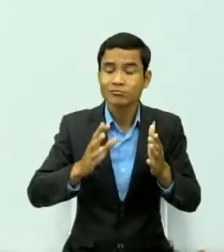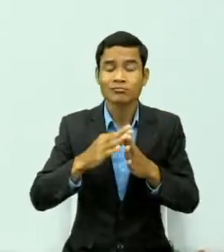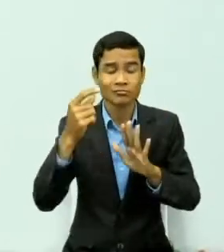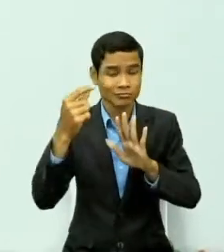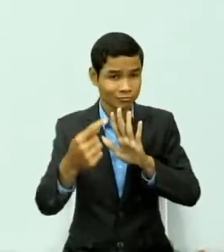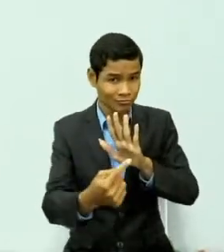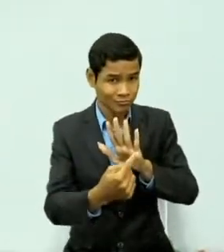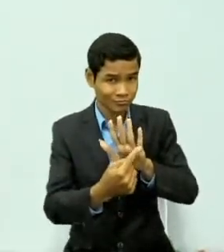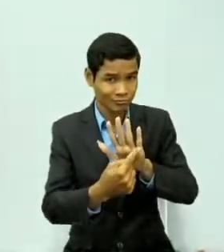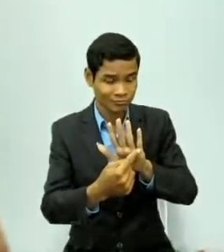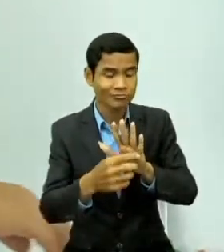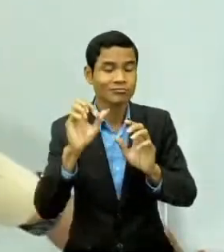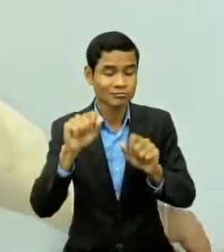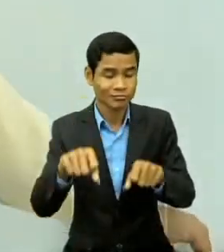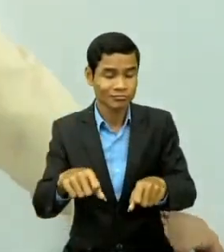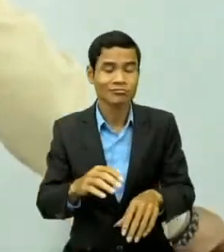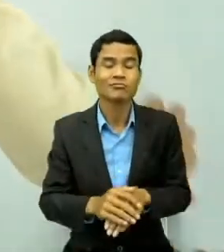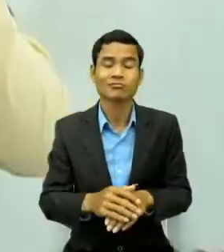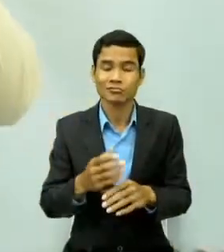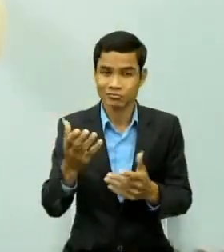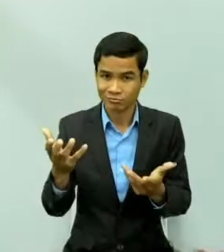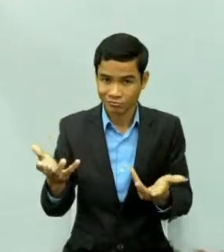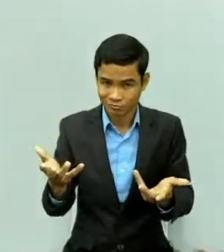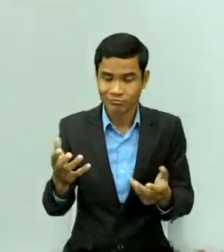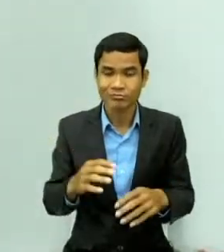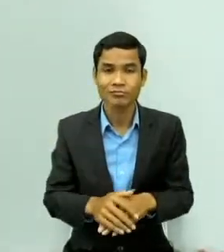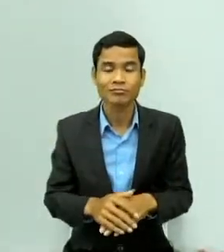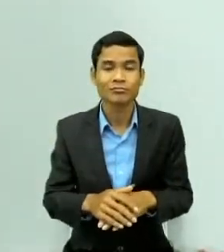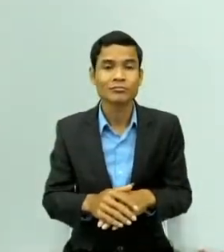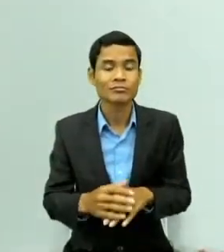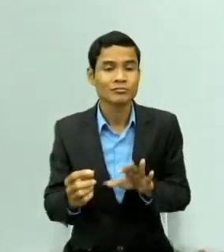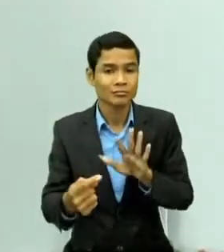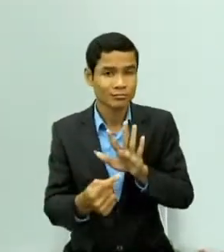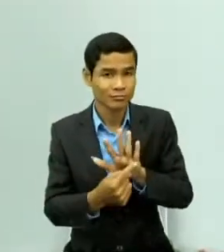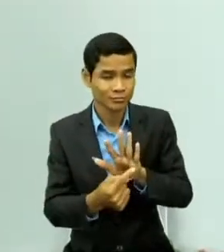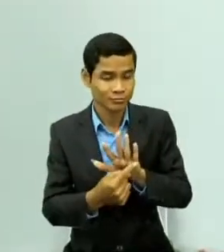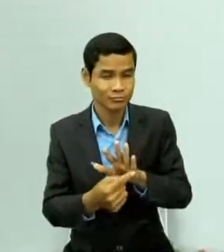3គឺស្រាក់អឺណាចាស្រាក់អឺ